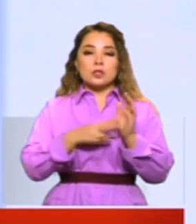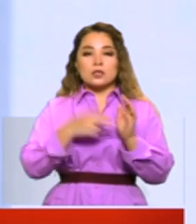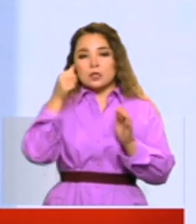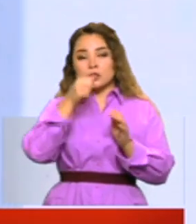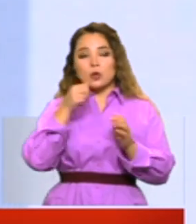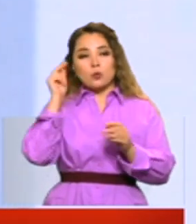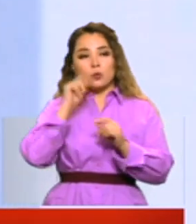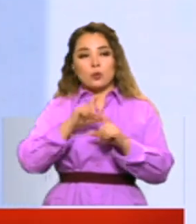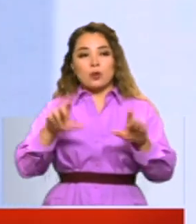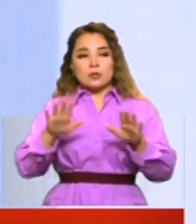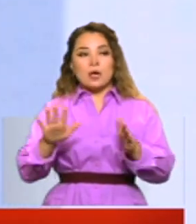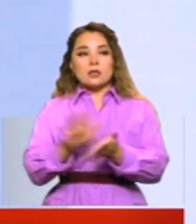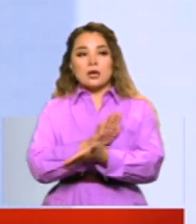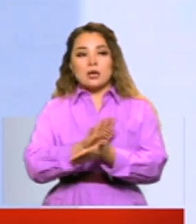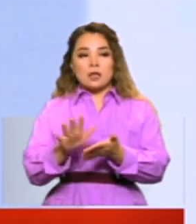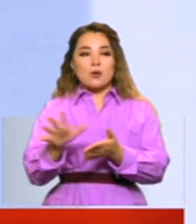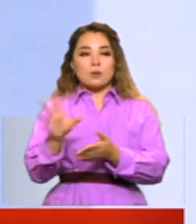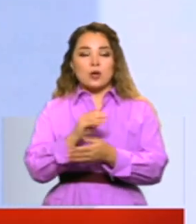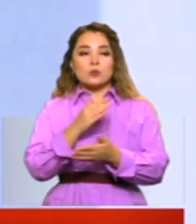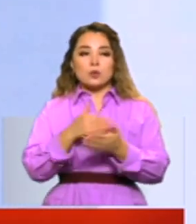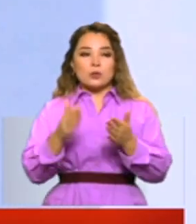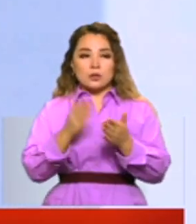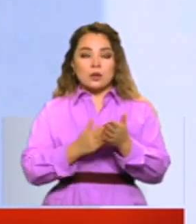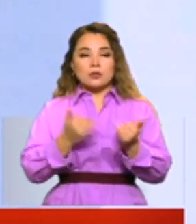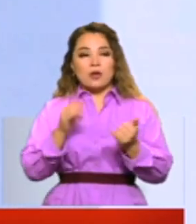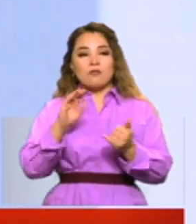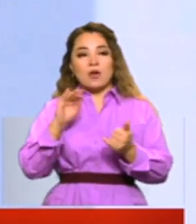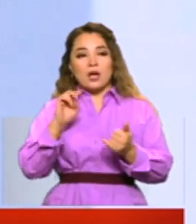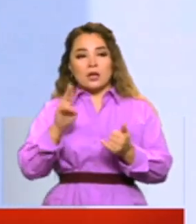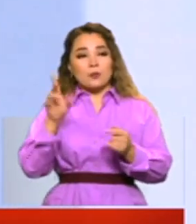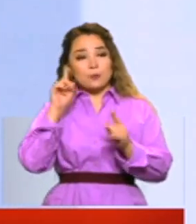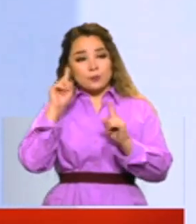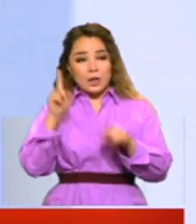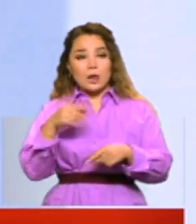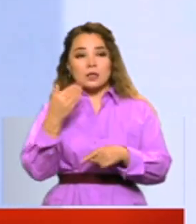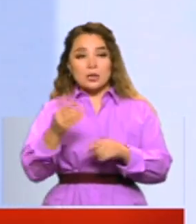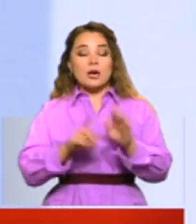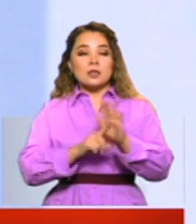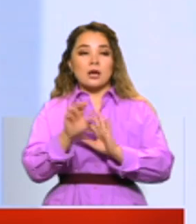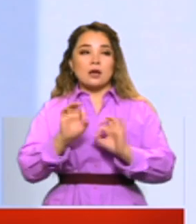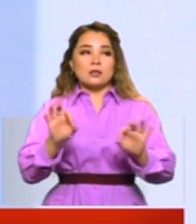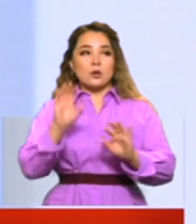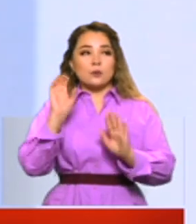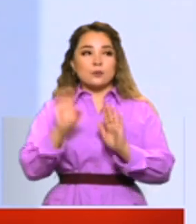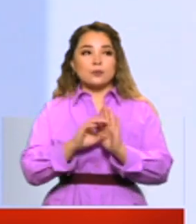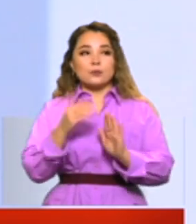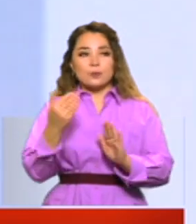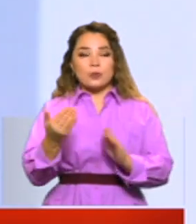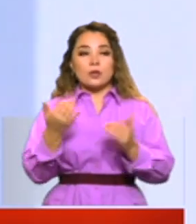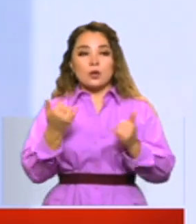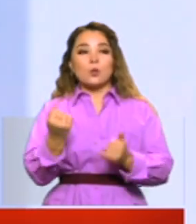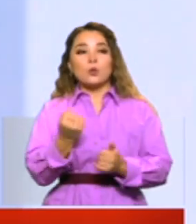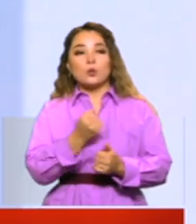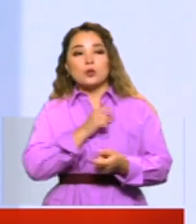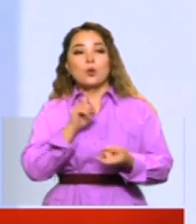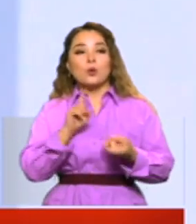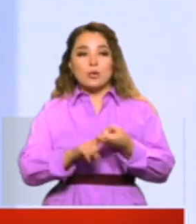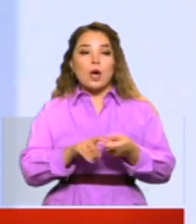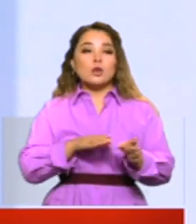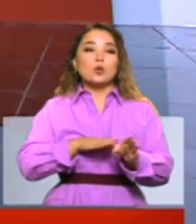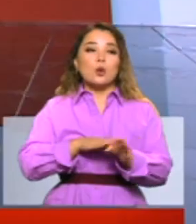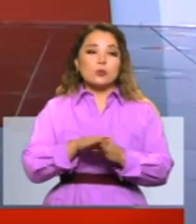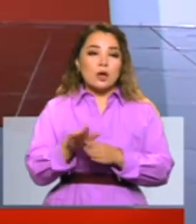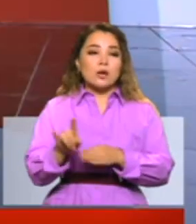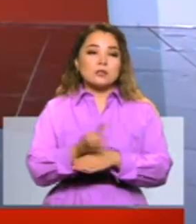бастап оқу гранттары жойылады деген ақпарат тарады. Бұл әрине фейк екен білеміз, десе де өзіңіз басын ашып берсеңіз. Әрине. Өкінішке орай бұл